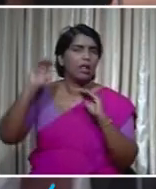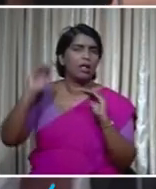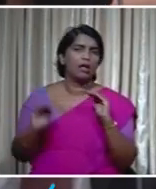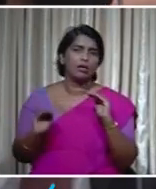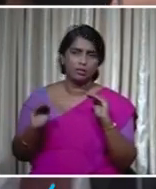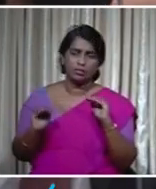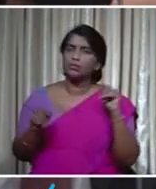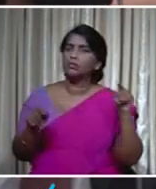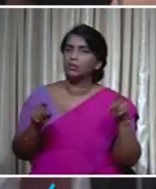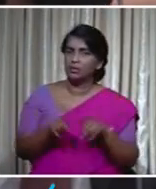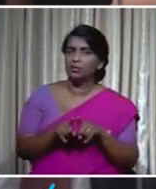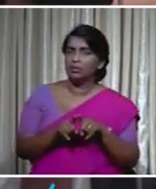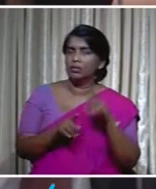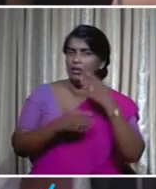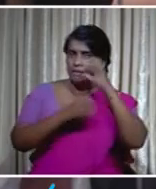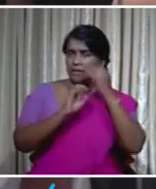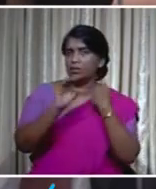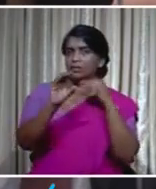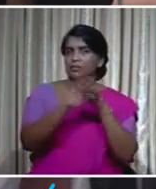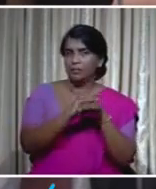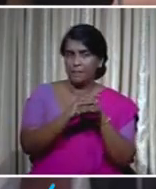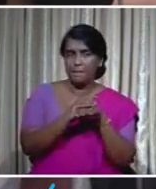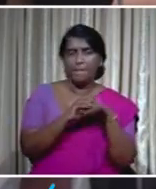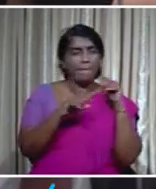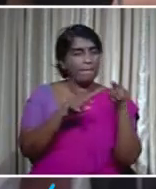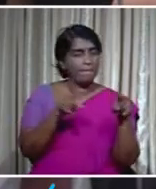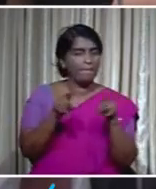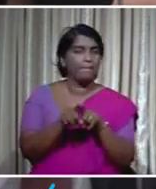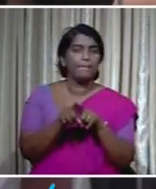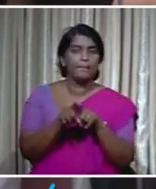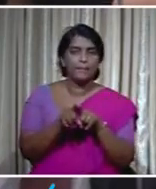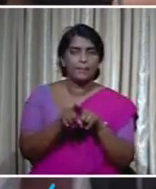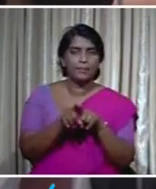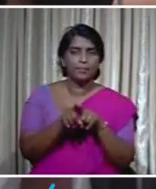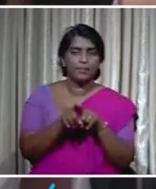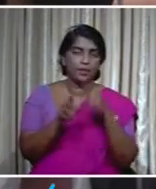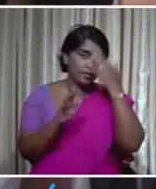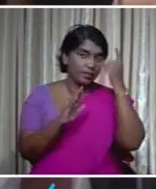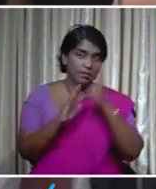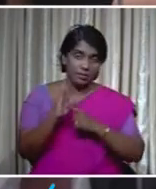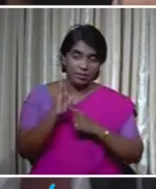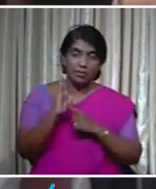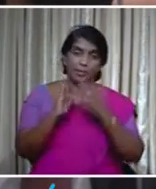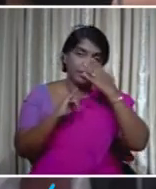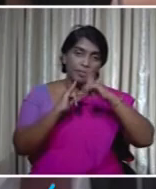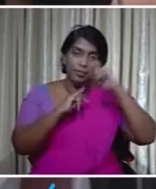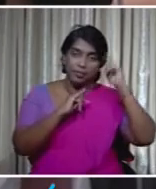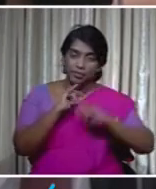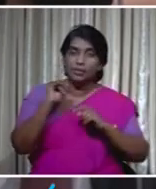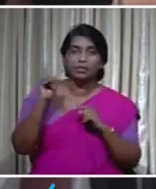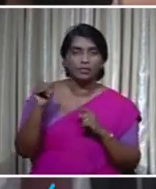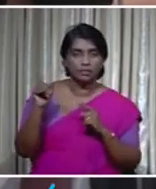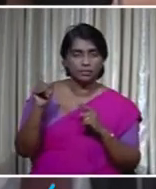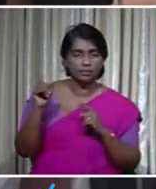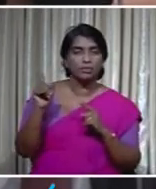மாணவர்கள் மருத்துவத்துறைக்கு செல்வதற்கான முயற்சியை மேற்கொள்ளுங்கள். அதே நேரம் யாழ்ப்பாண பல்கலைக்கழகத்திலே இருக்கின்ற கல்வித்துறை ஒரு கல்வியல் பீடமாக